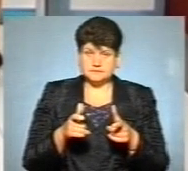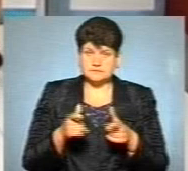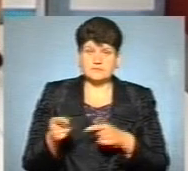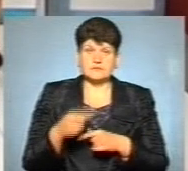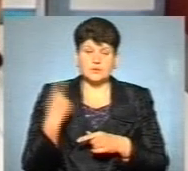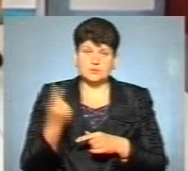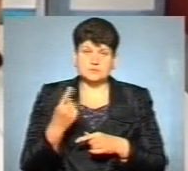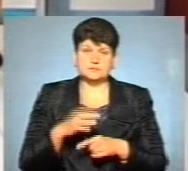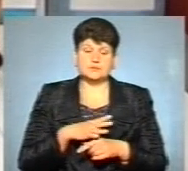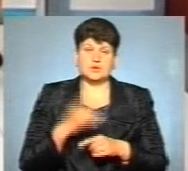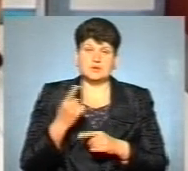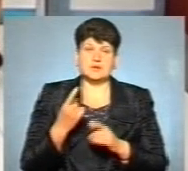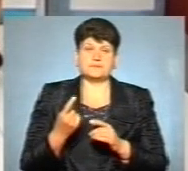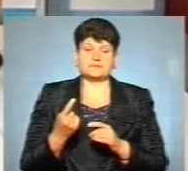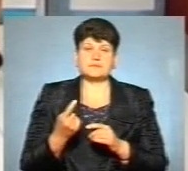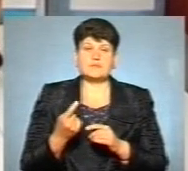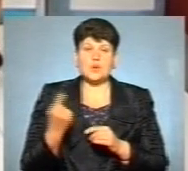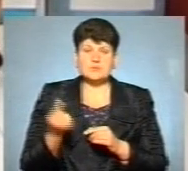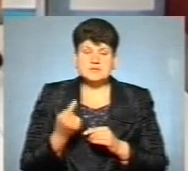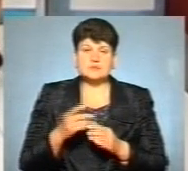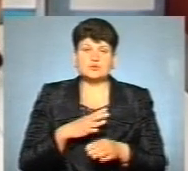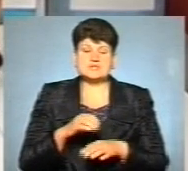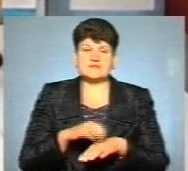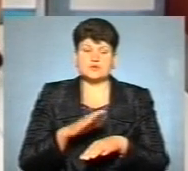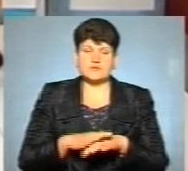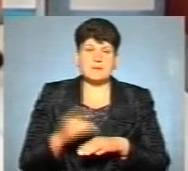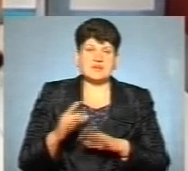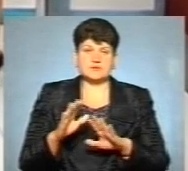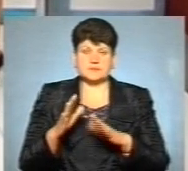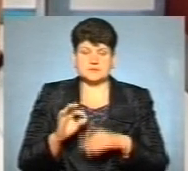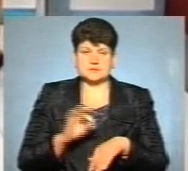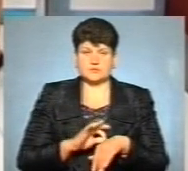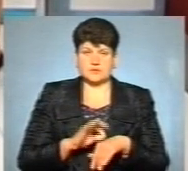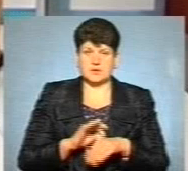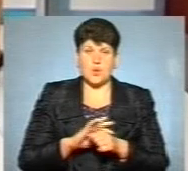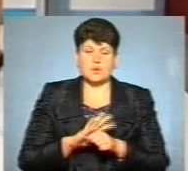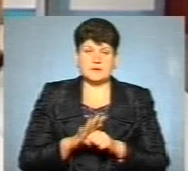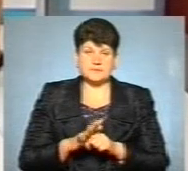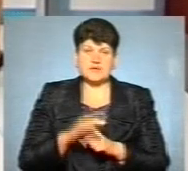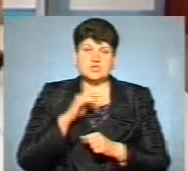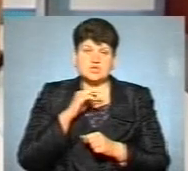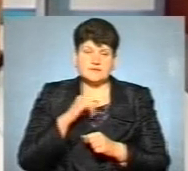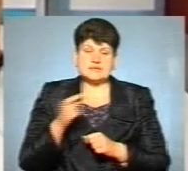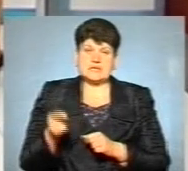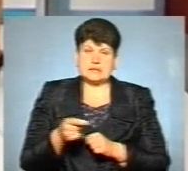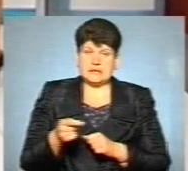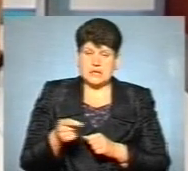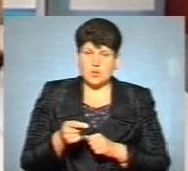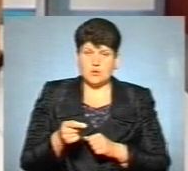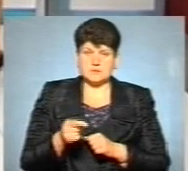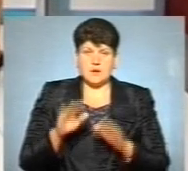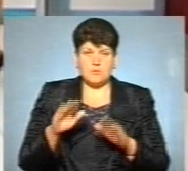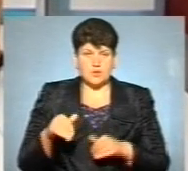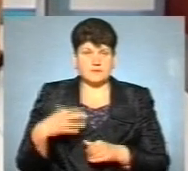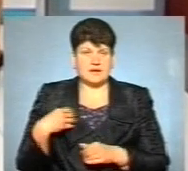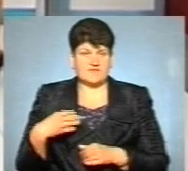Тернопільська область була одна з перших областей, де було зафіксовано перші випадки захворювання на COVID-19. Чернівецька, Тернопільська, потім